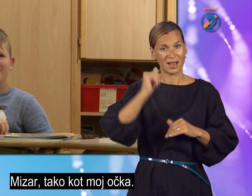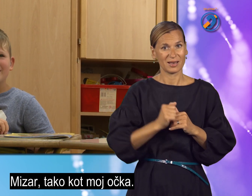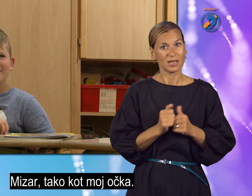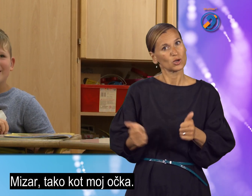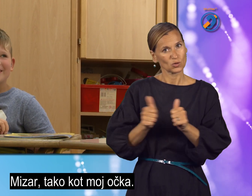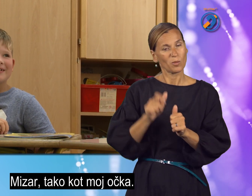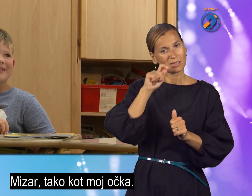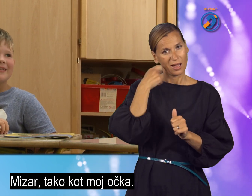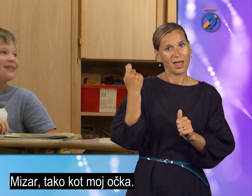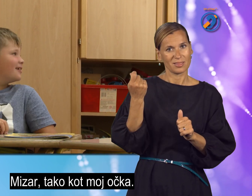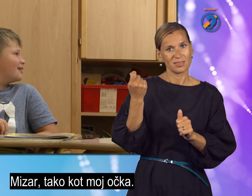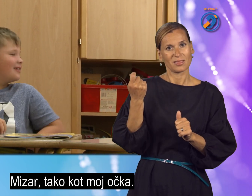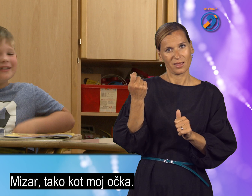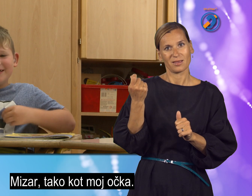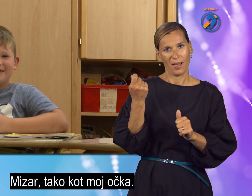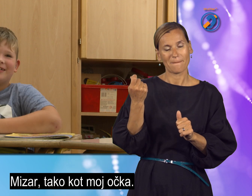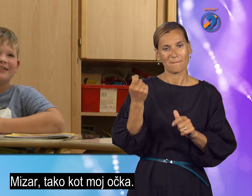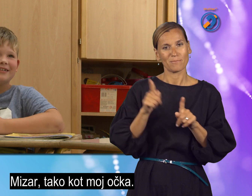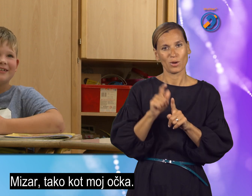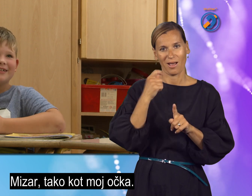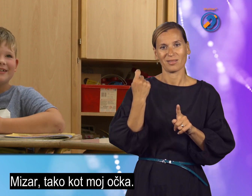Kaj še? Kaj boš delal?